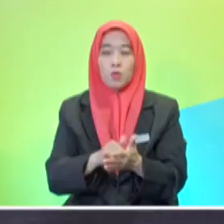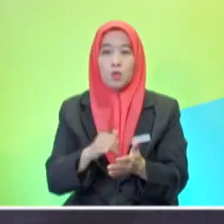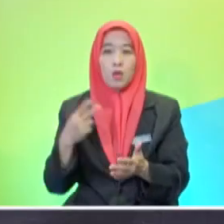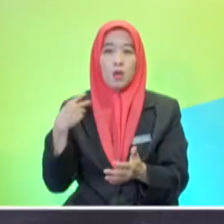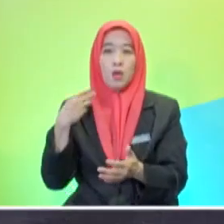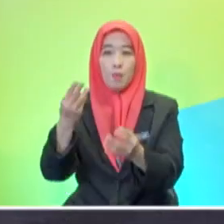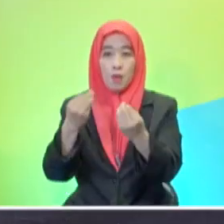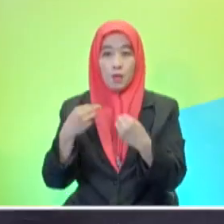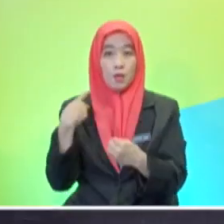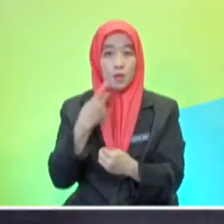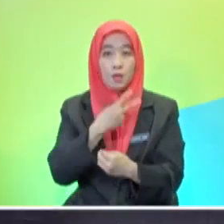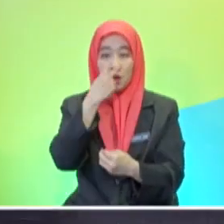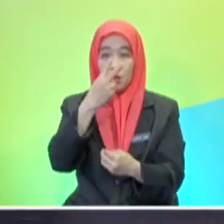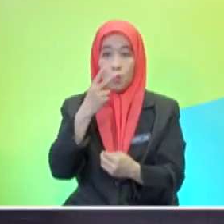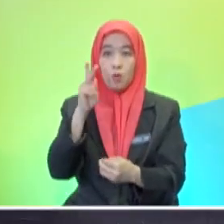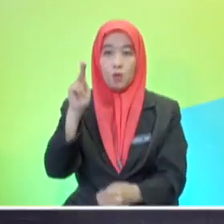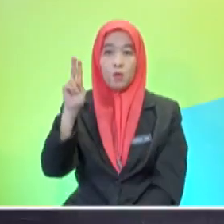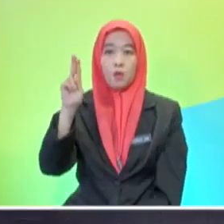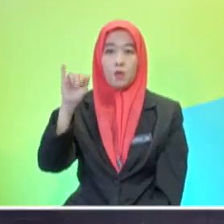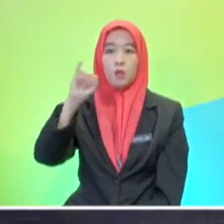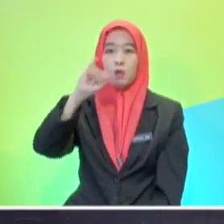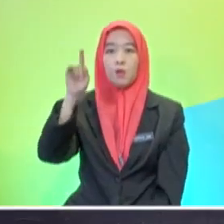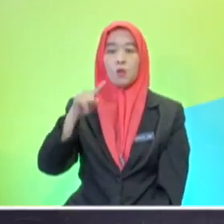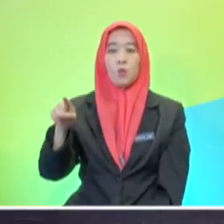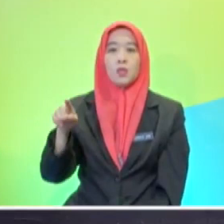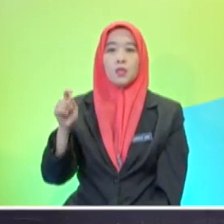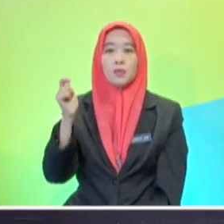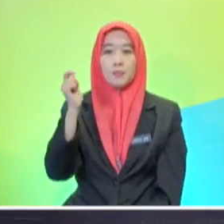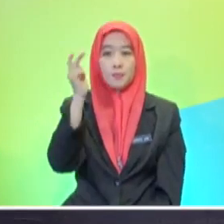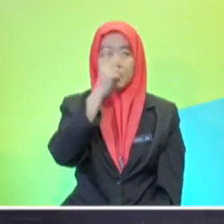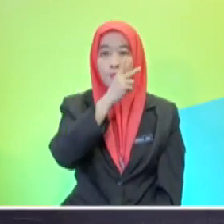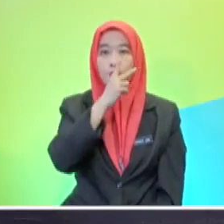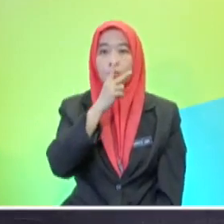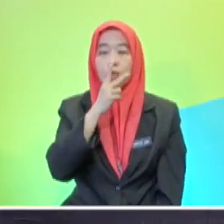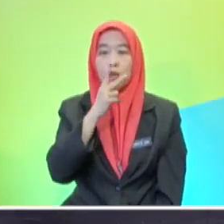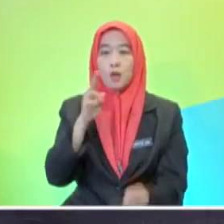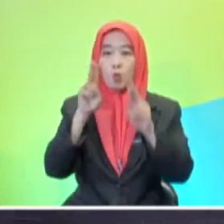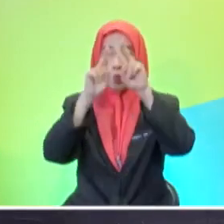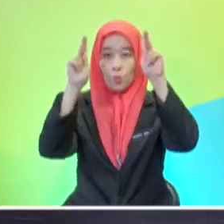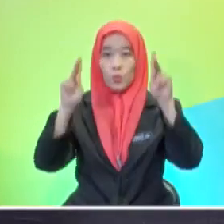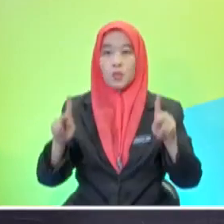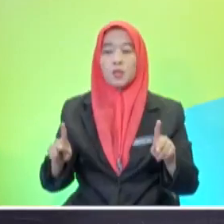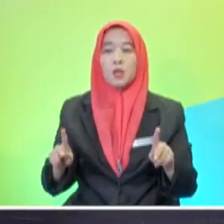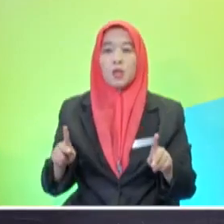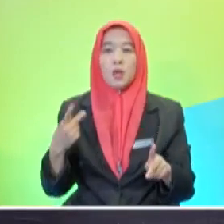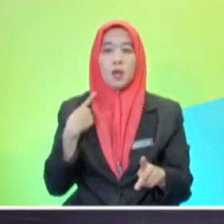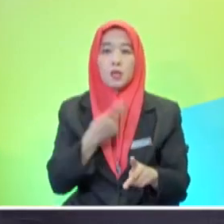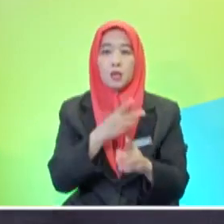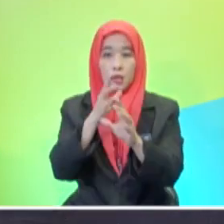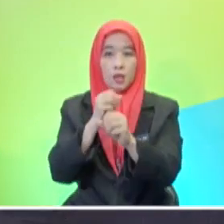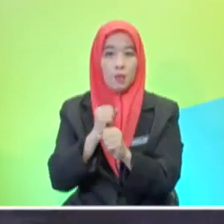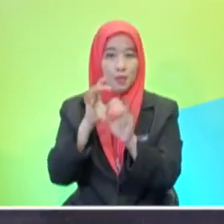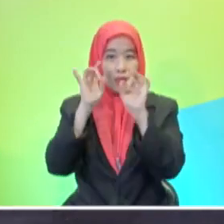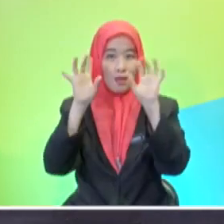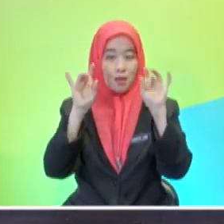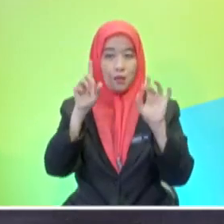cikgu nak bagi satu kuis hari ini. Okey, kuis dapat bintang juga ke cikgu? Dapat bintang. Kat tangan cikgu ada 3 bintang. Jadi, kita bagi satu jawapan yang betul, satu